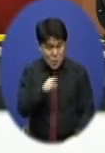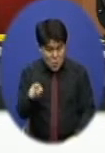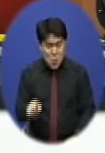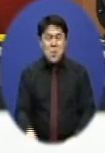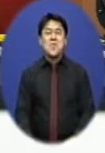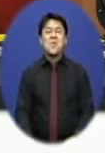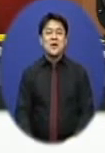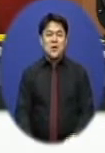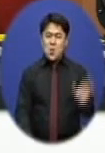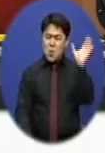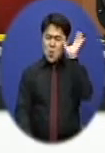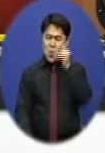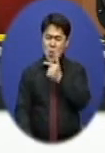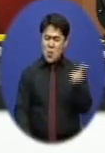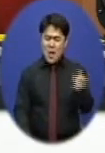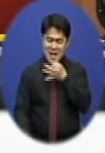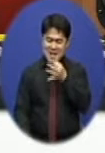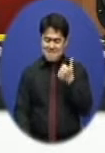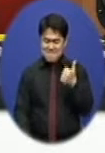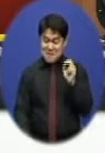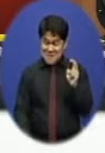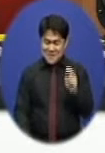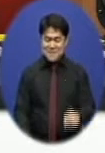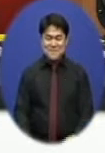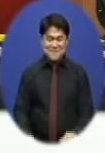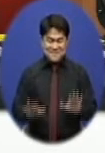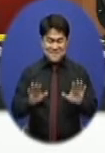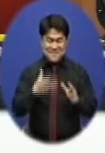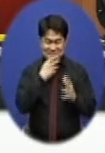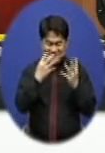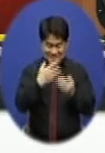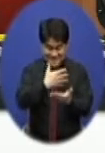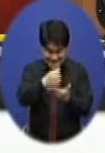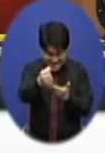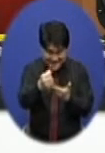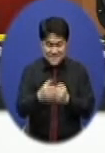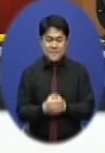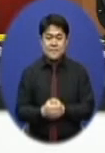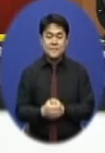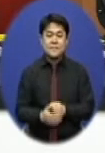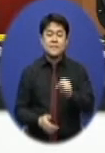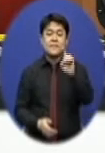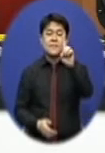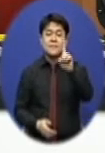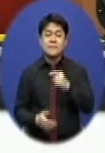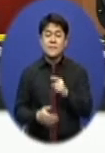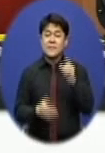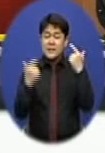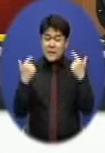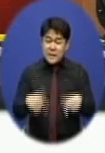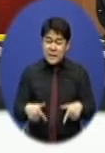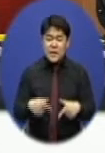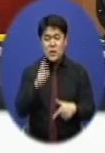네 자 기대가 됩니다 이 목소리에 네 새해 복 많이 받으시고요 네 어머니 사랑 네. 네. 항상